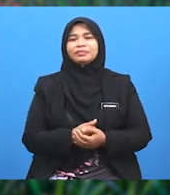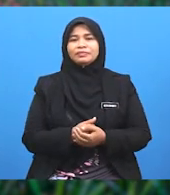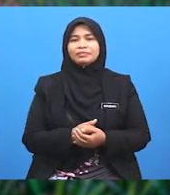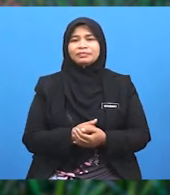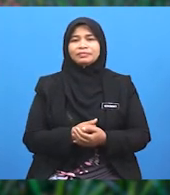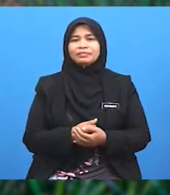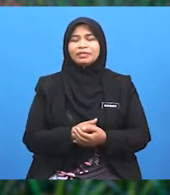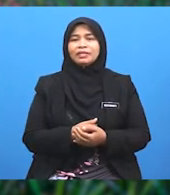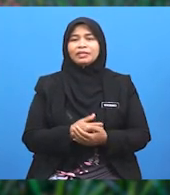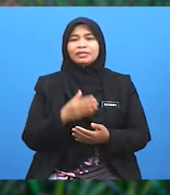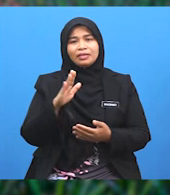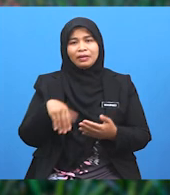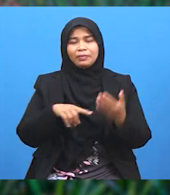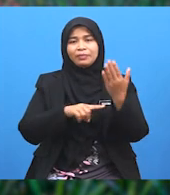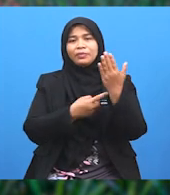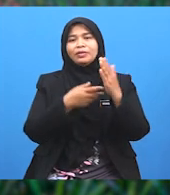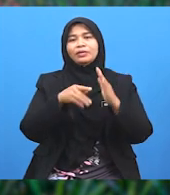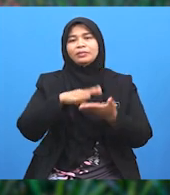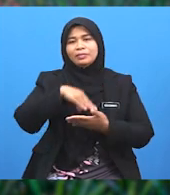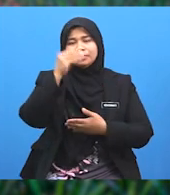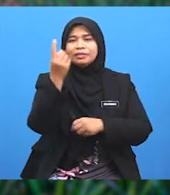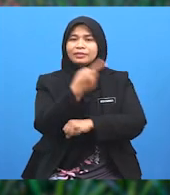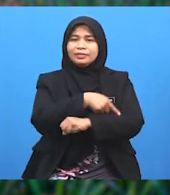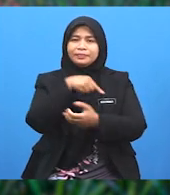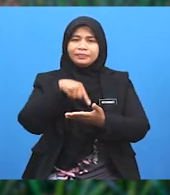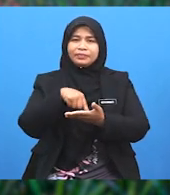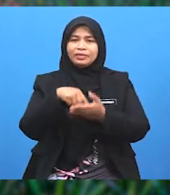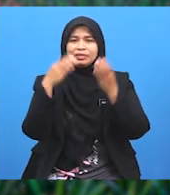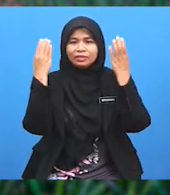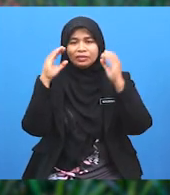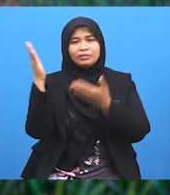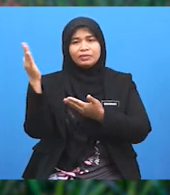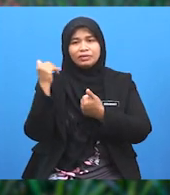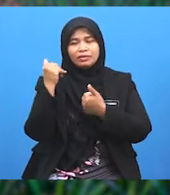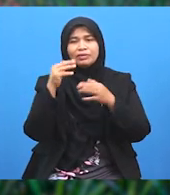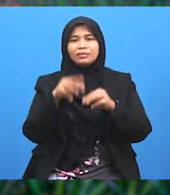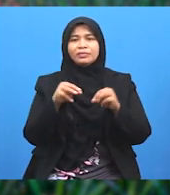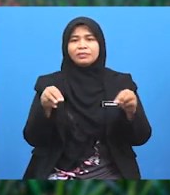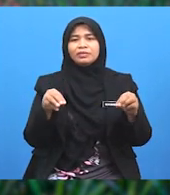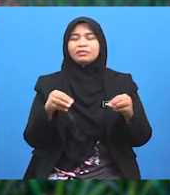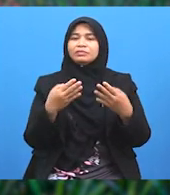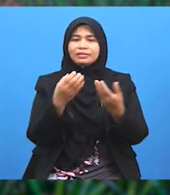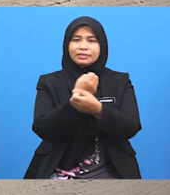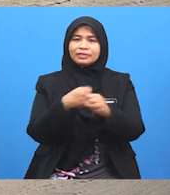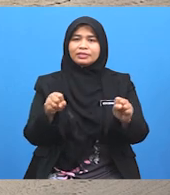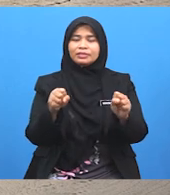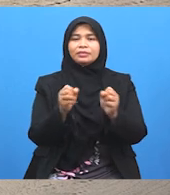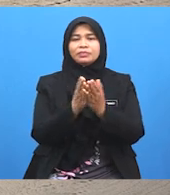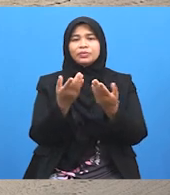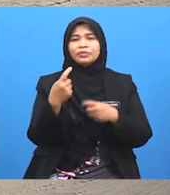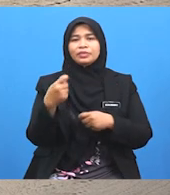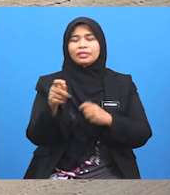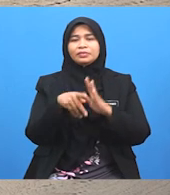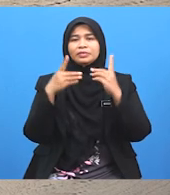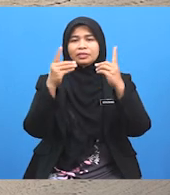Baik. Sebelum memulakan pembelajaran pada hari ini, cikgu berharap murid-murid telah menyediakan buku teks